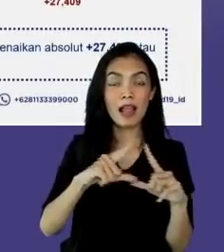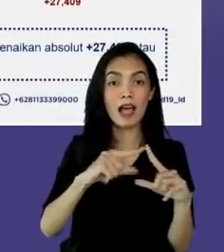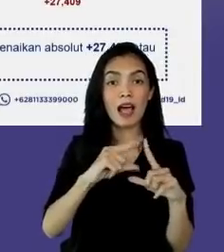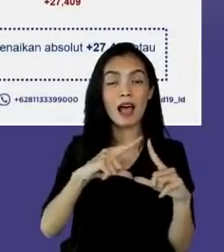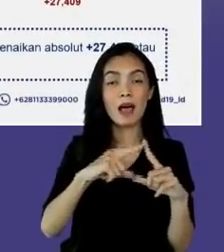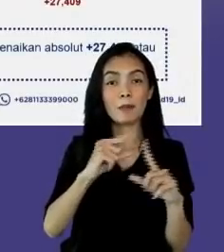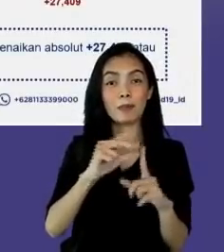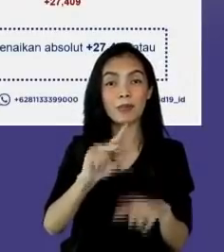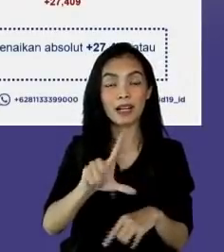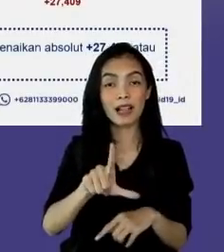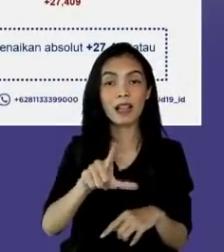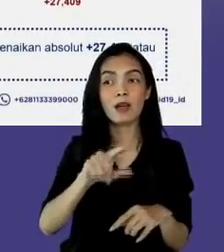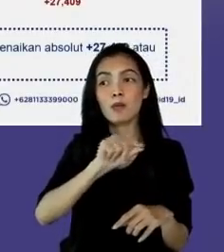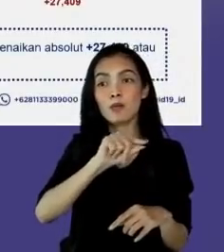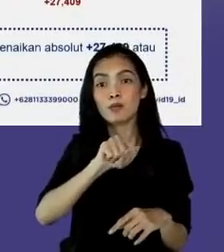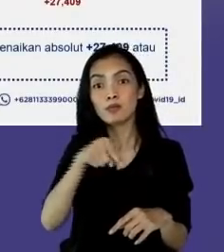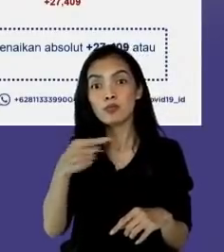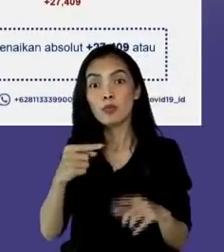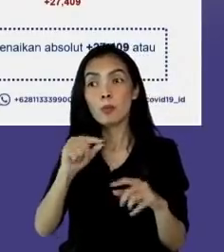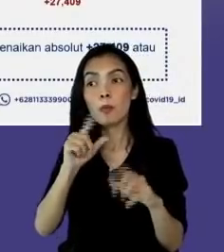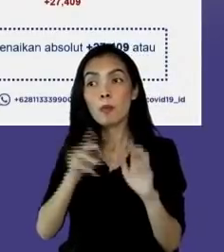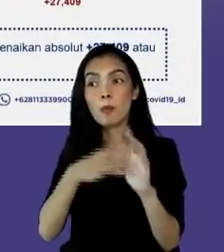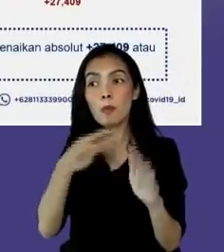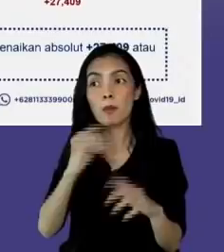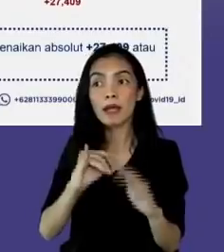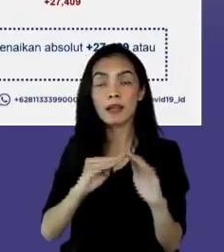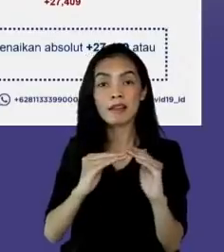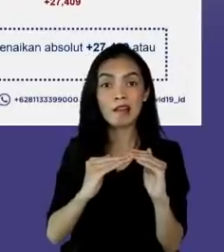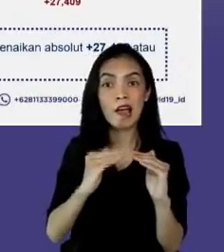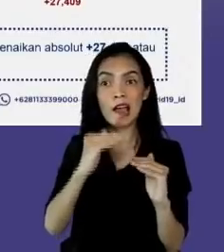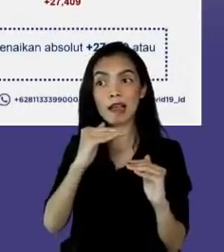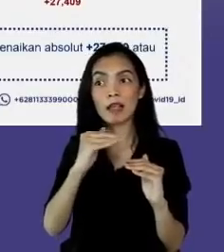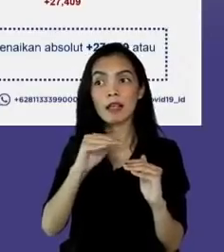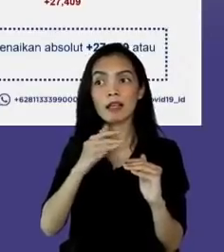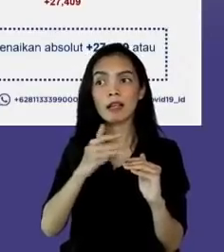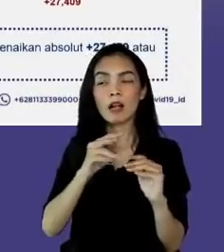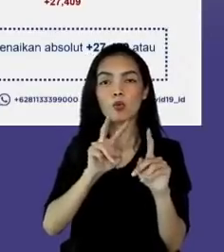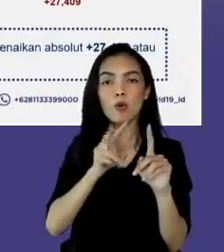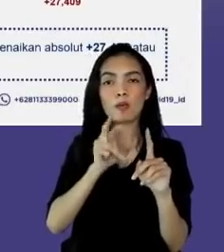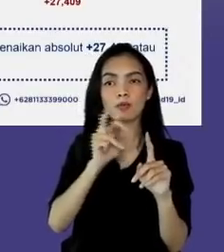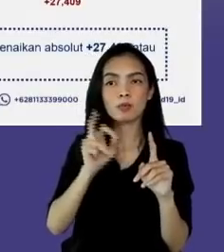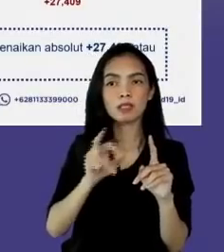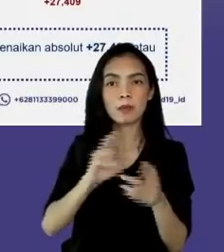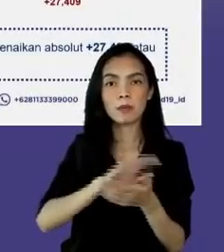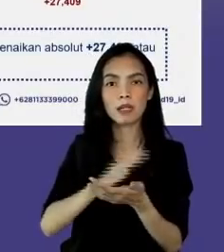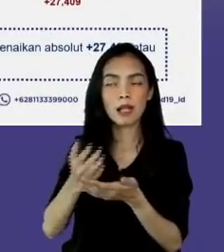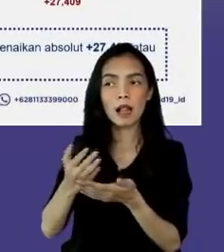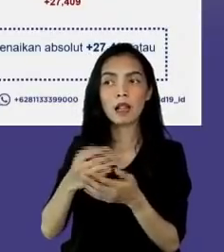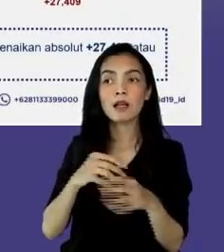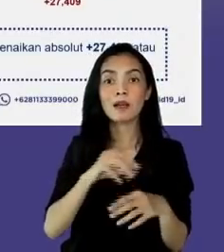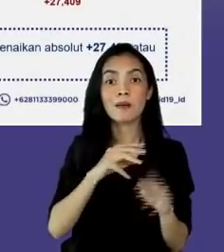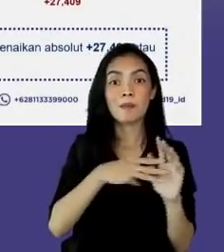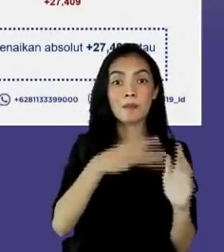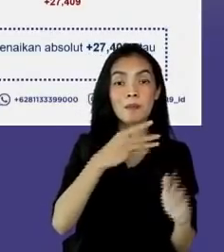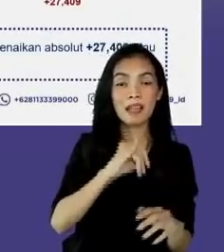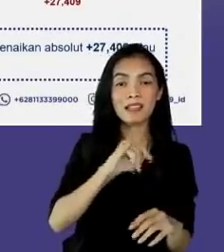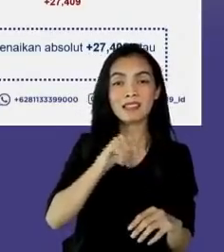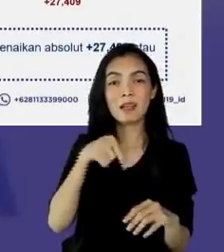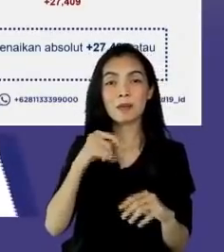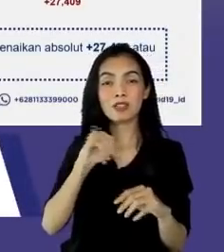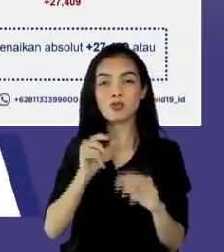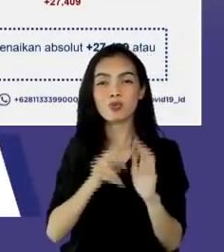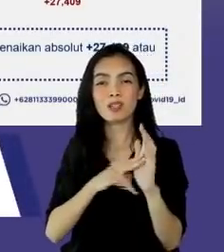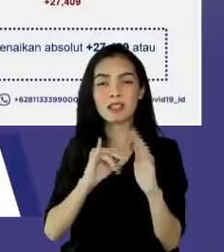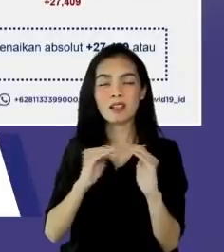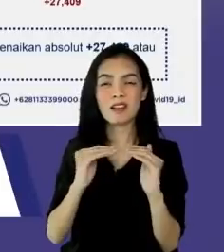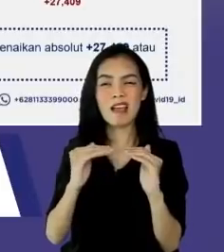Ada peningkatan jumlah kematian absolutnya 552, secara persentase sekitar 12%. Kemudian Mei ke Juni mulai naiknya agak